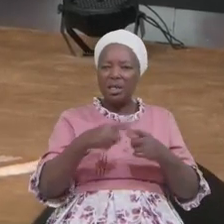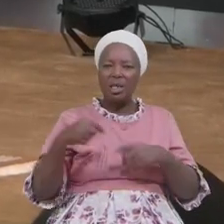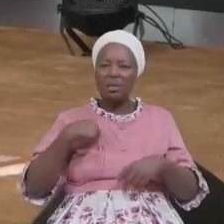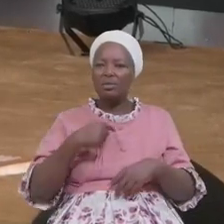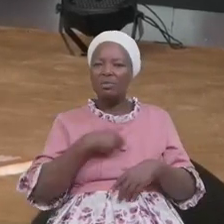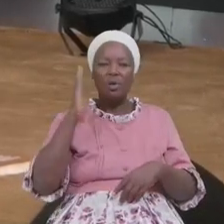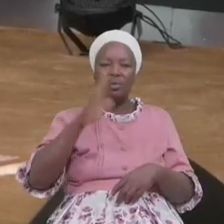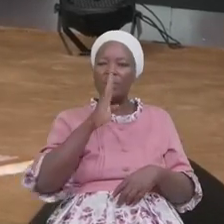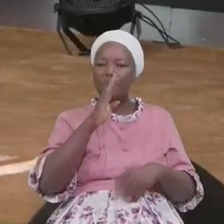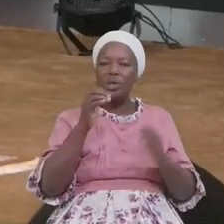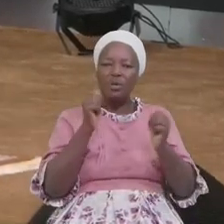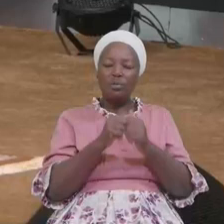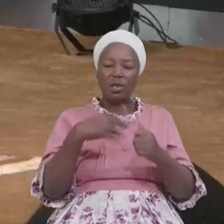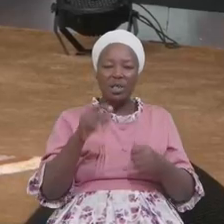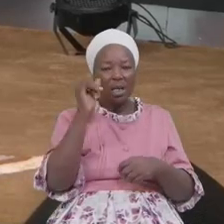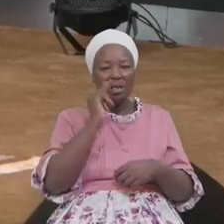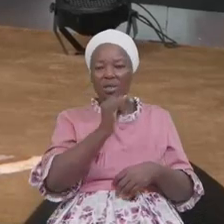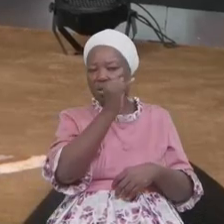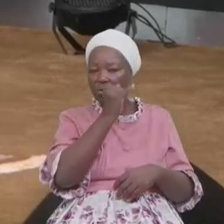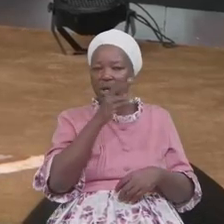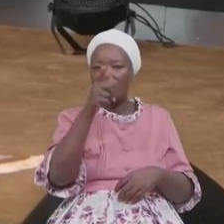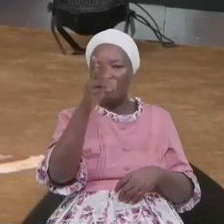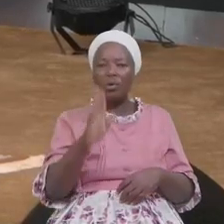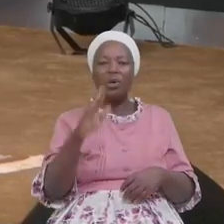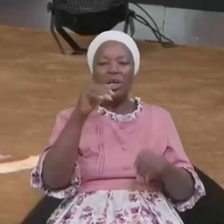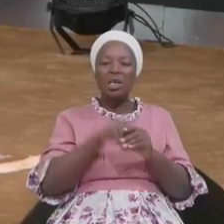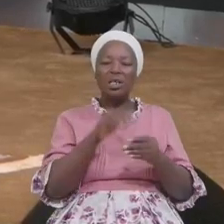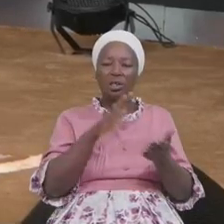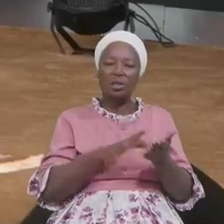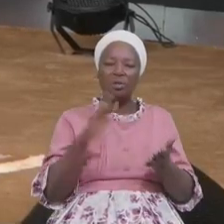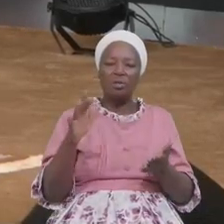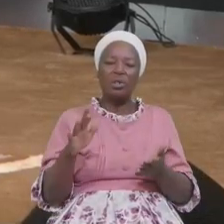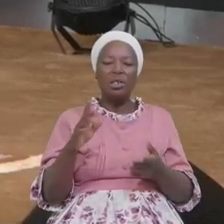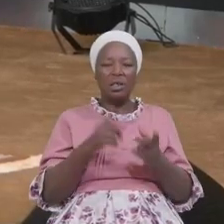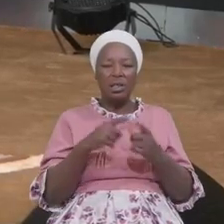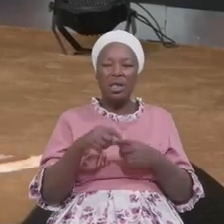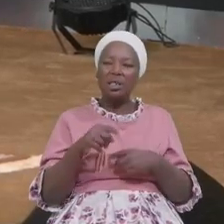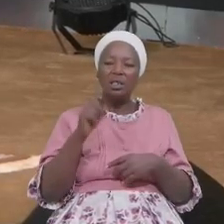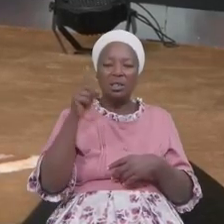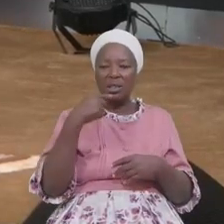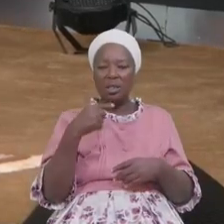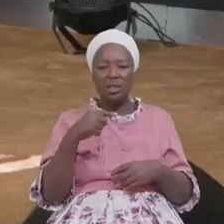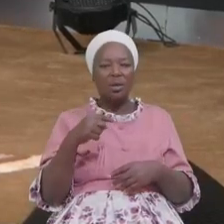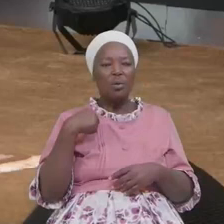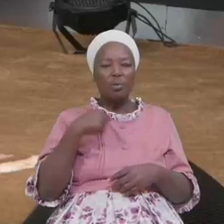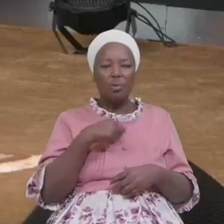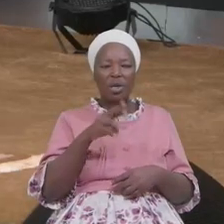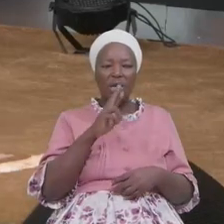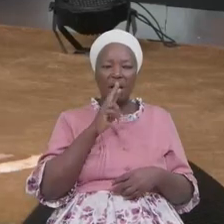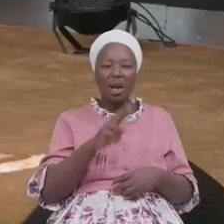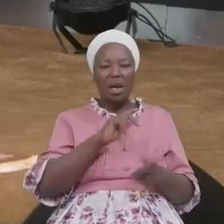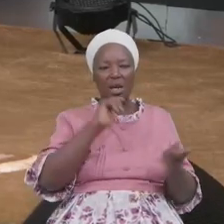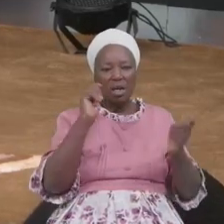avec l'Israël de Dieu dans la gloire. Nous sommes transformés à la